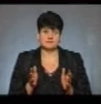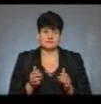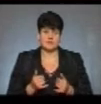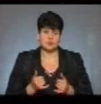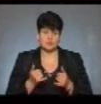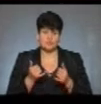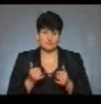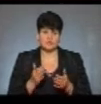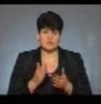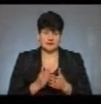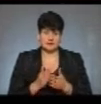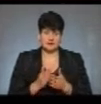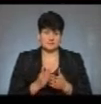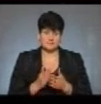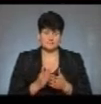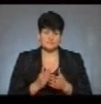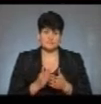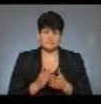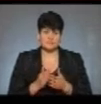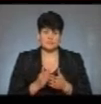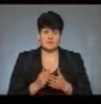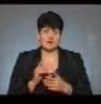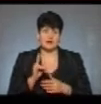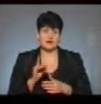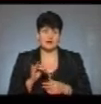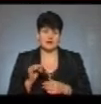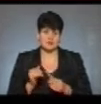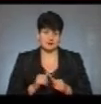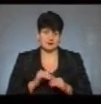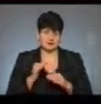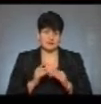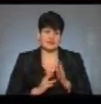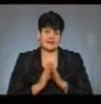привілейованим є все-таки кар'єрний ріст, а не тіньові потоки.